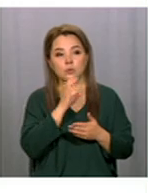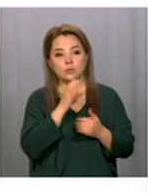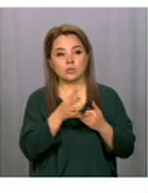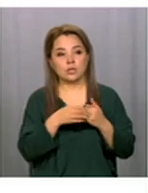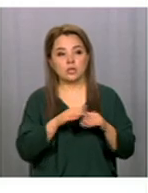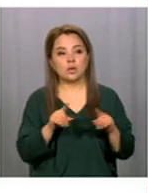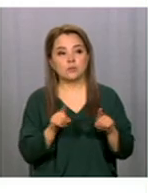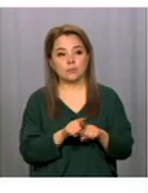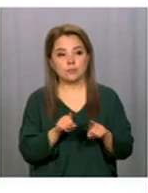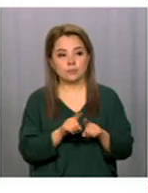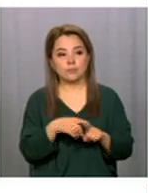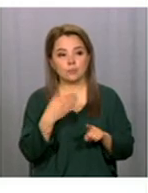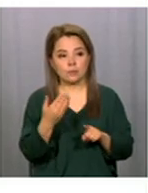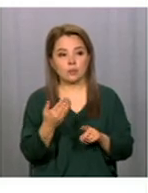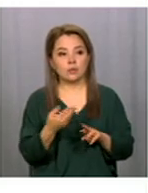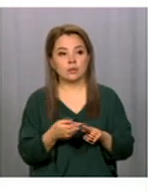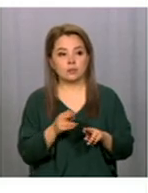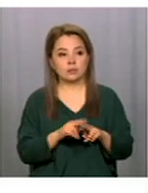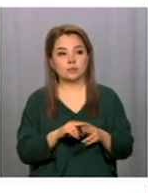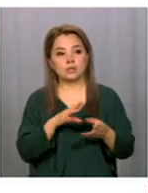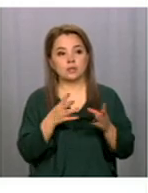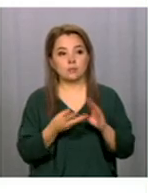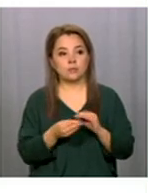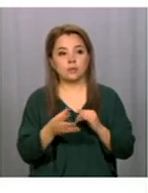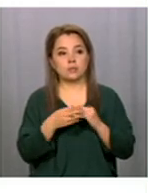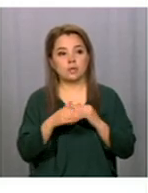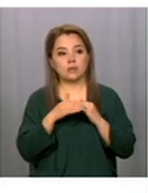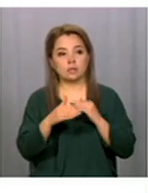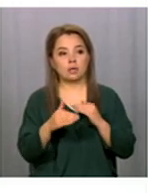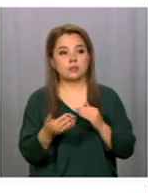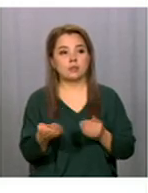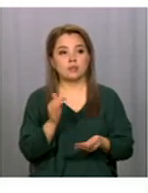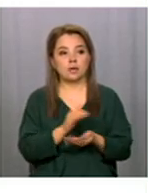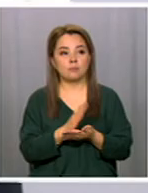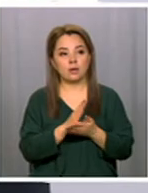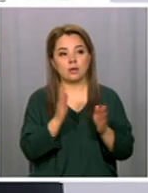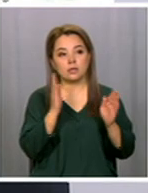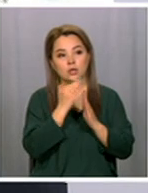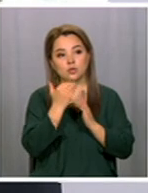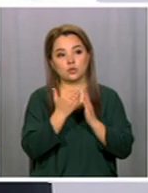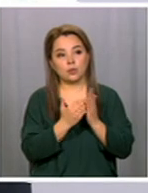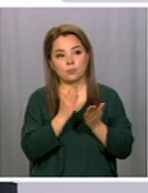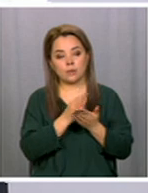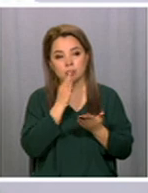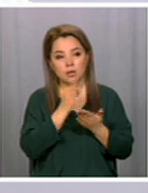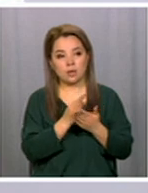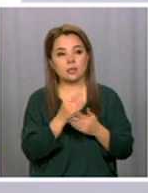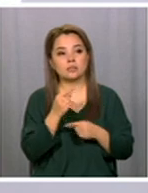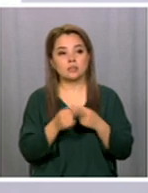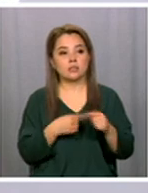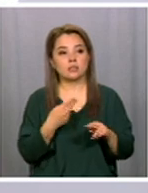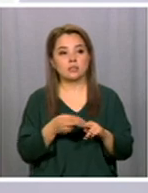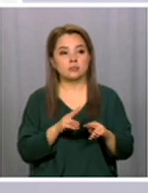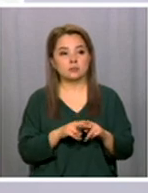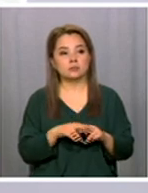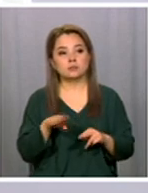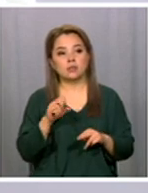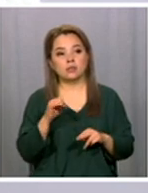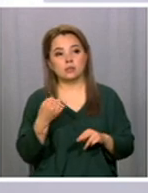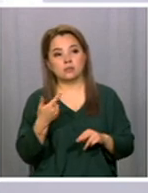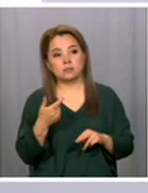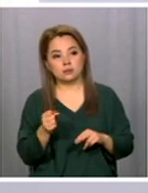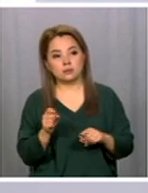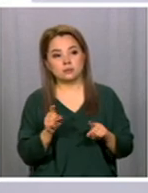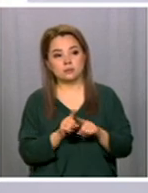жерлердегі жаңағы жалпы даламенен таныссақ экожүйеменен. Ал келесіде тайгалы,